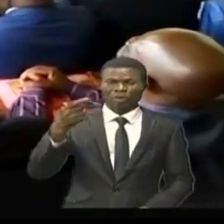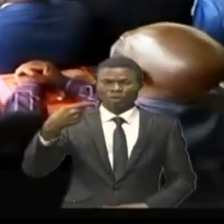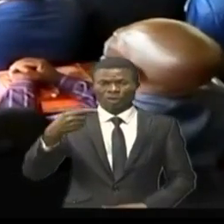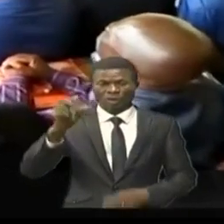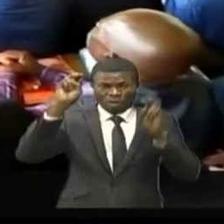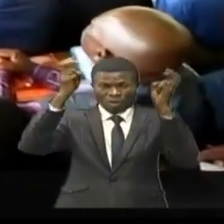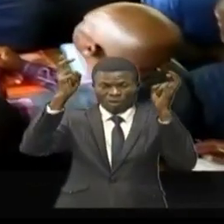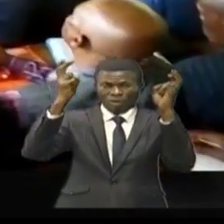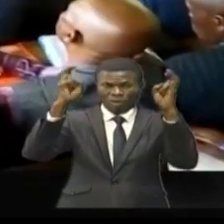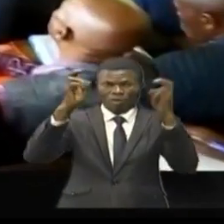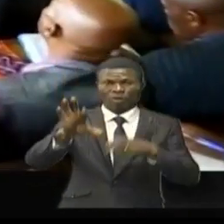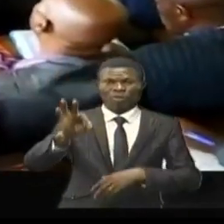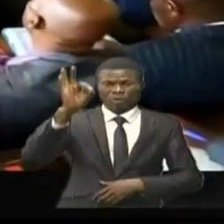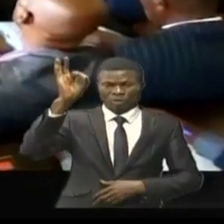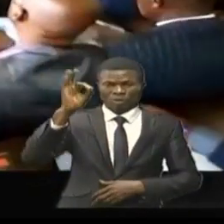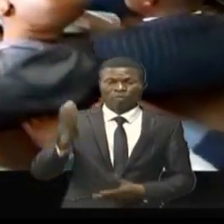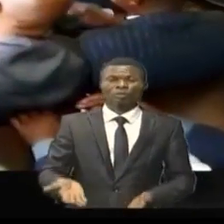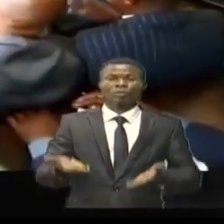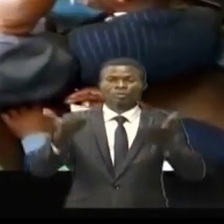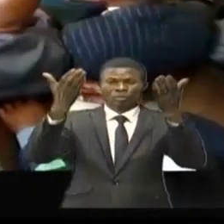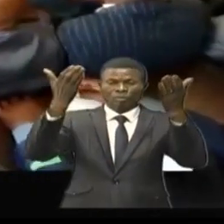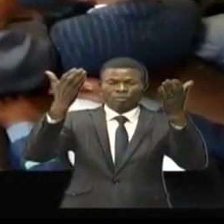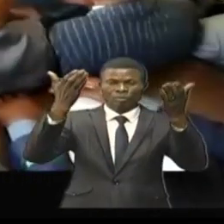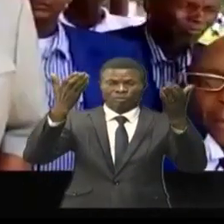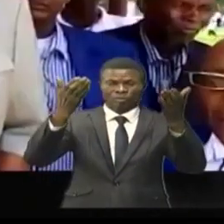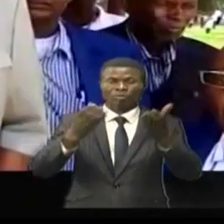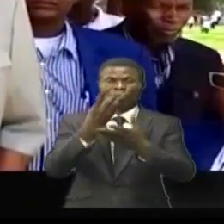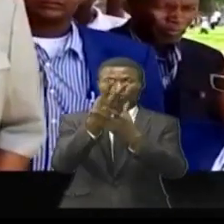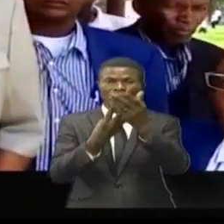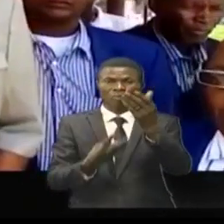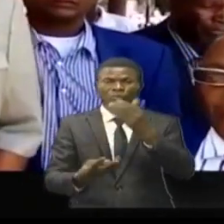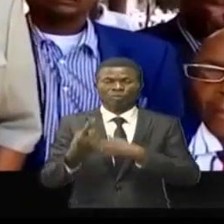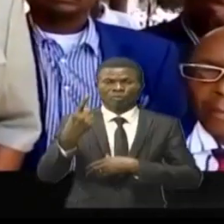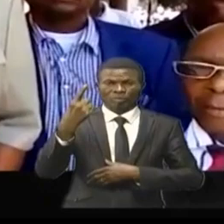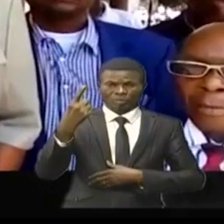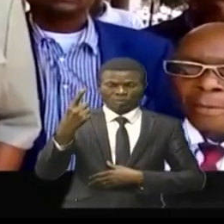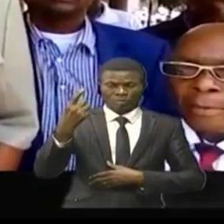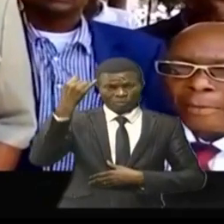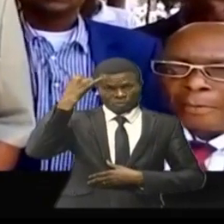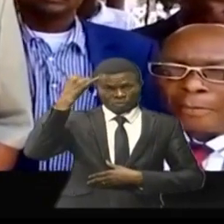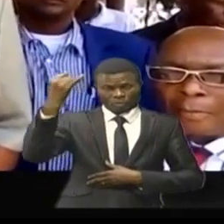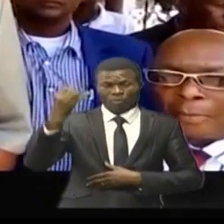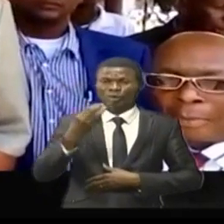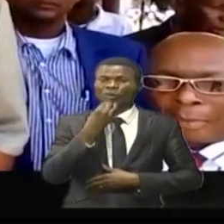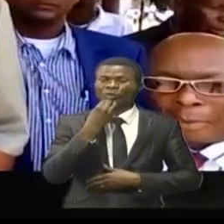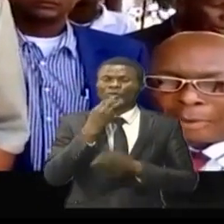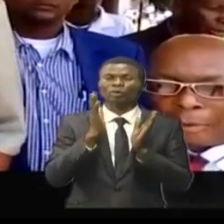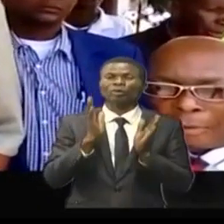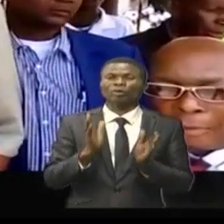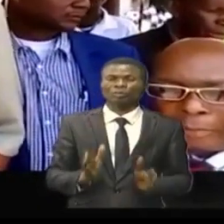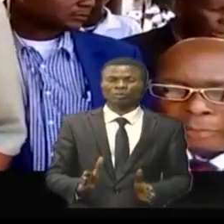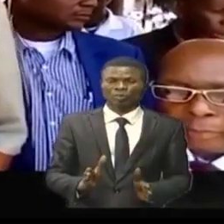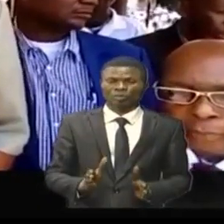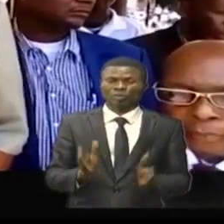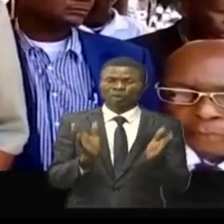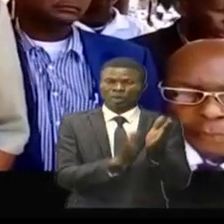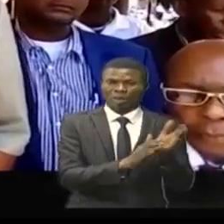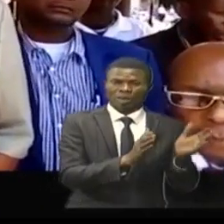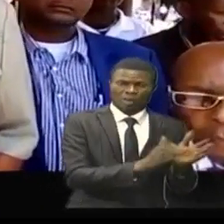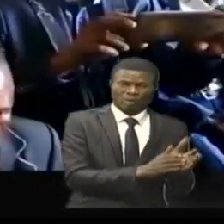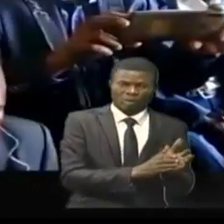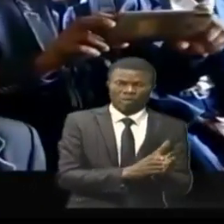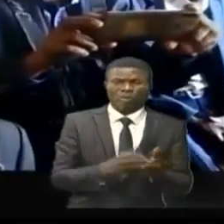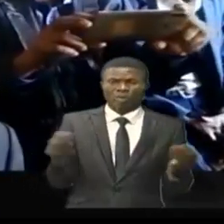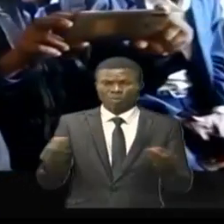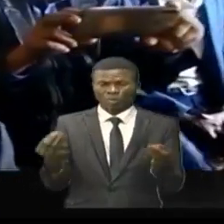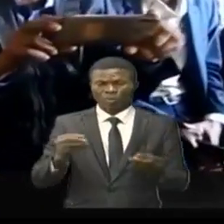choisi était Réveil de la trilogie de l'inspection scolaire en vue